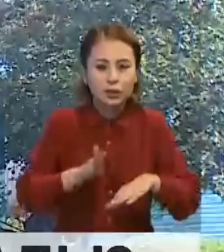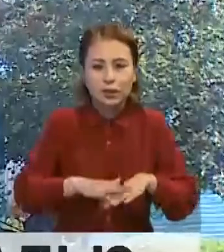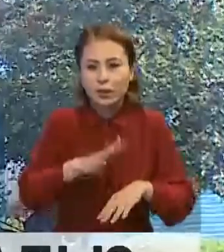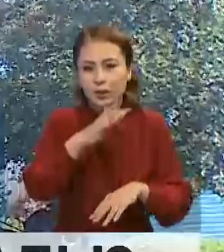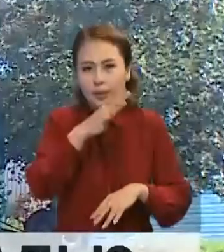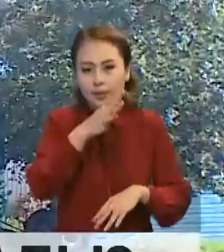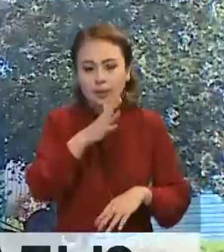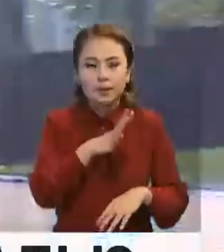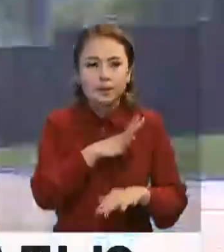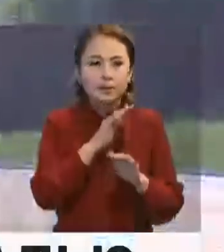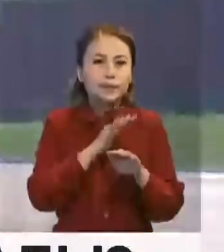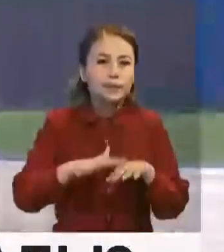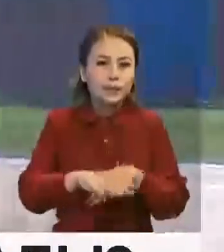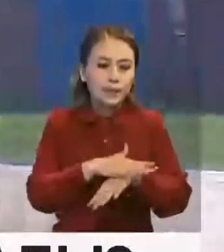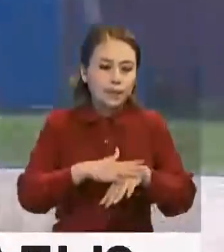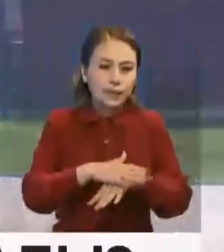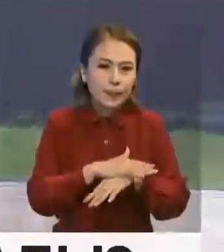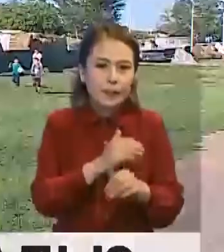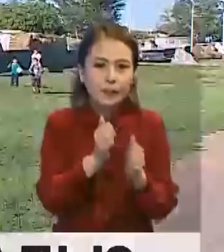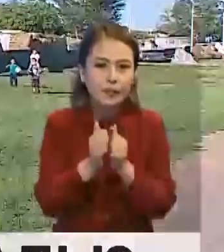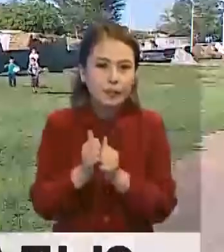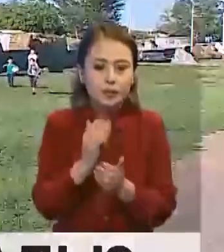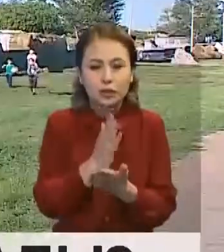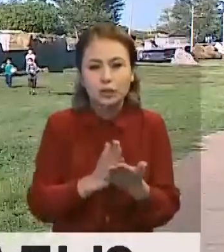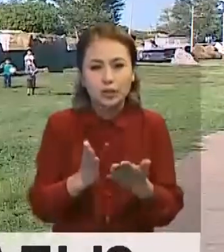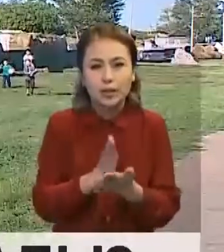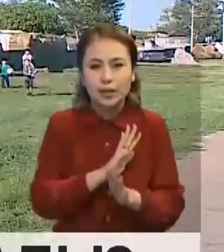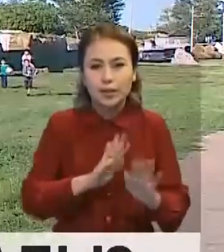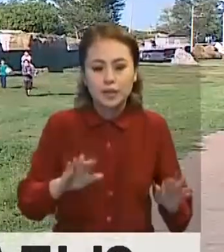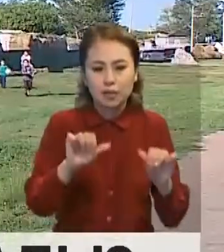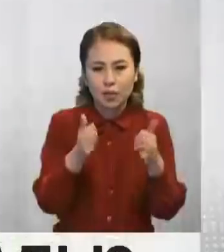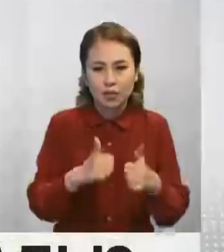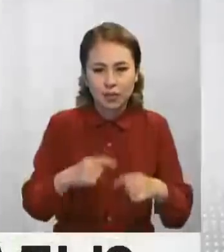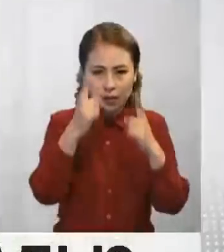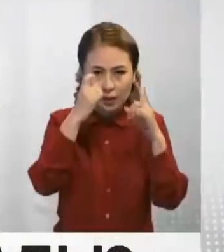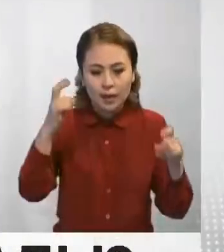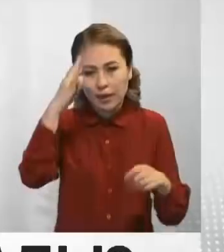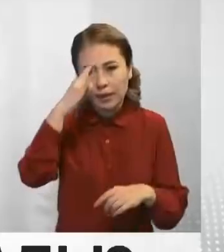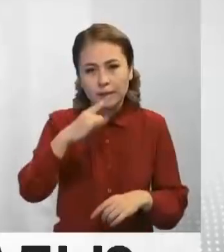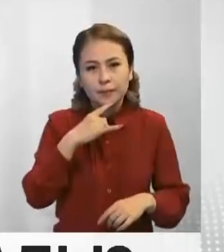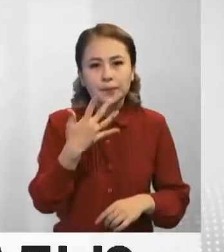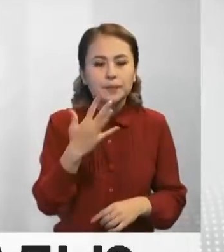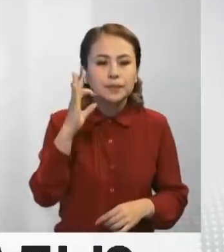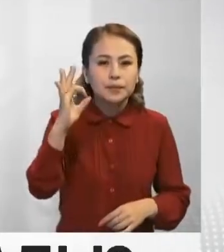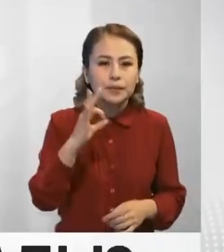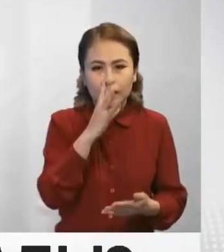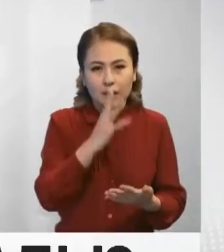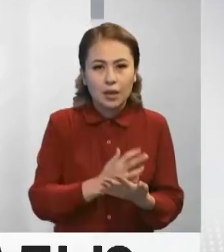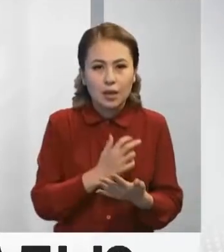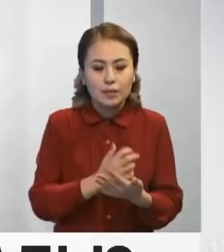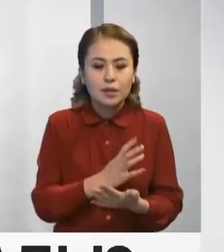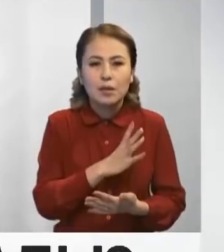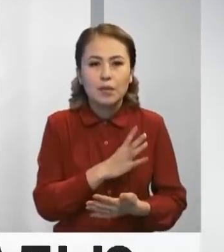жүрген қара халықтың машақатының жанында түк емес. Ресми мәлімет бойынша қазақстандықтардың 5%-нің табысы